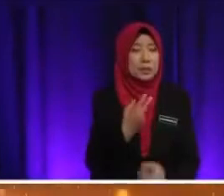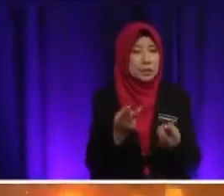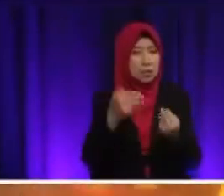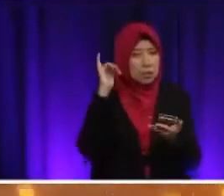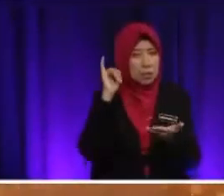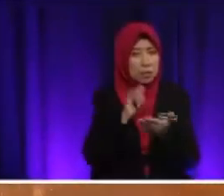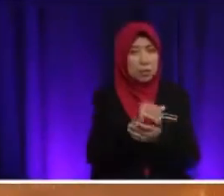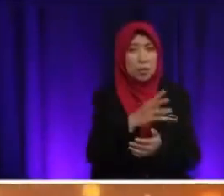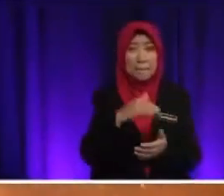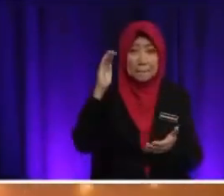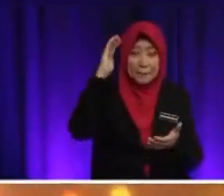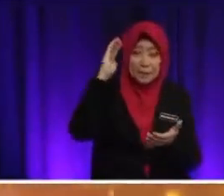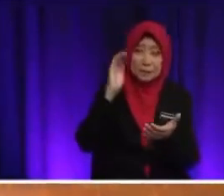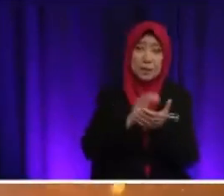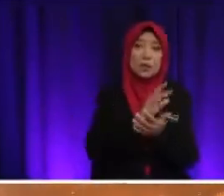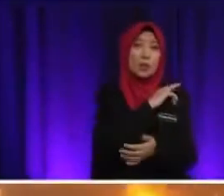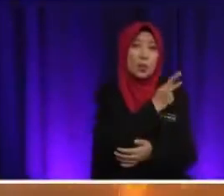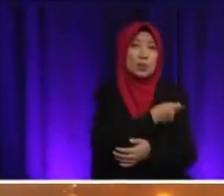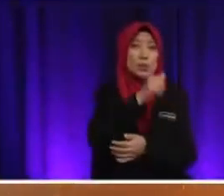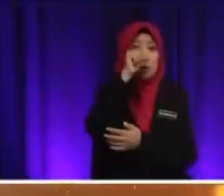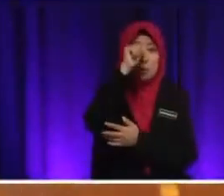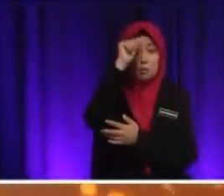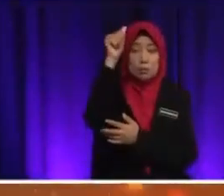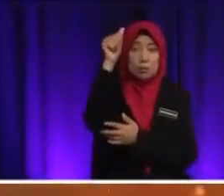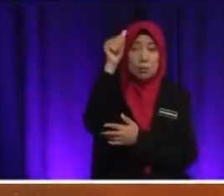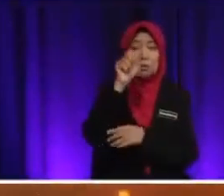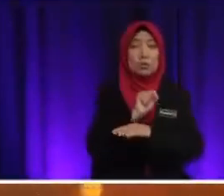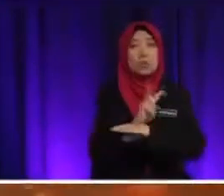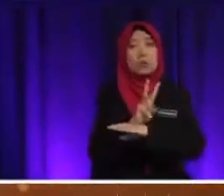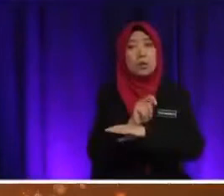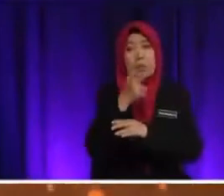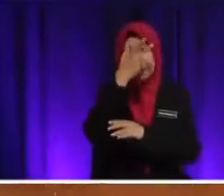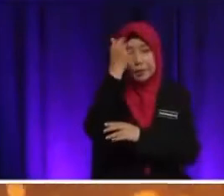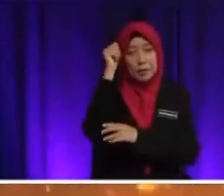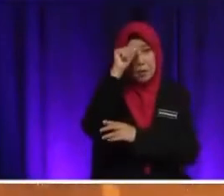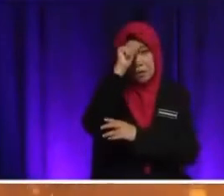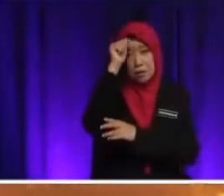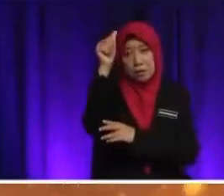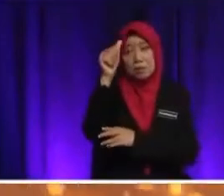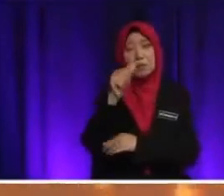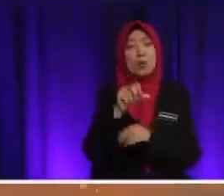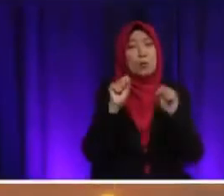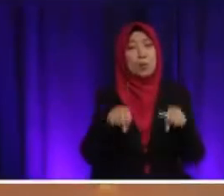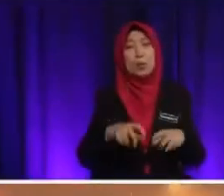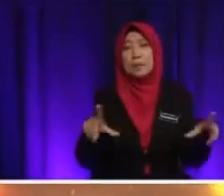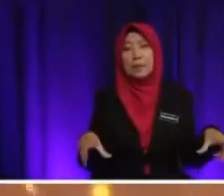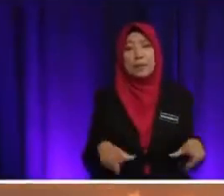dan percaya terhadap kekuasaan Allah Subhanahu Wa Taala kerana Allah berhak melakukan